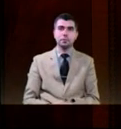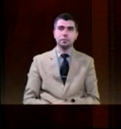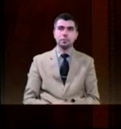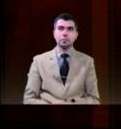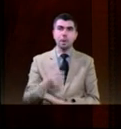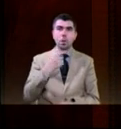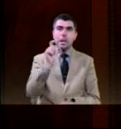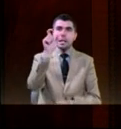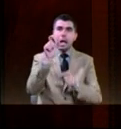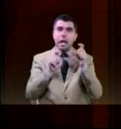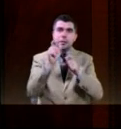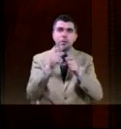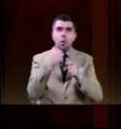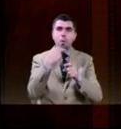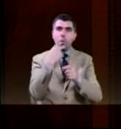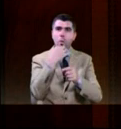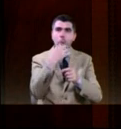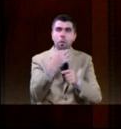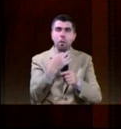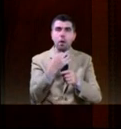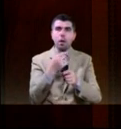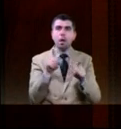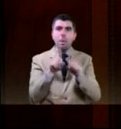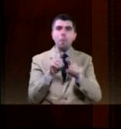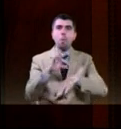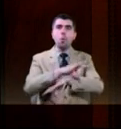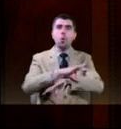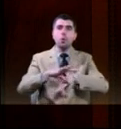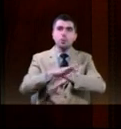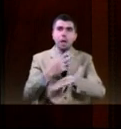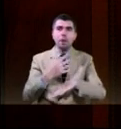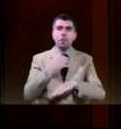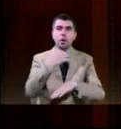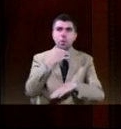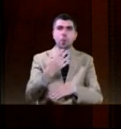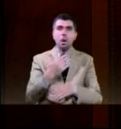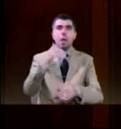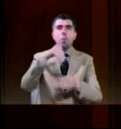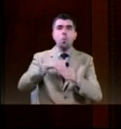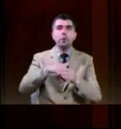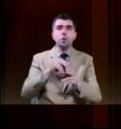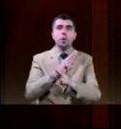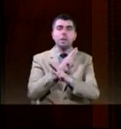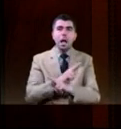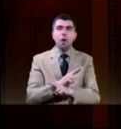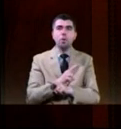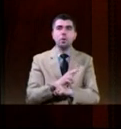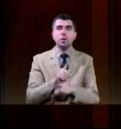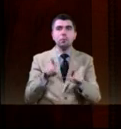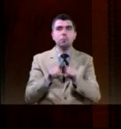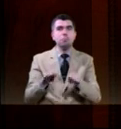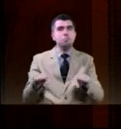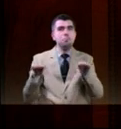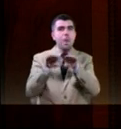الناس كيتكلموا في الحقيقه على الاجور ديال بعض الموظفين تما، والاجور اللي كاينه ديال بعض الموظفين تما هي